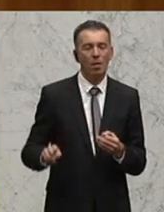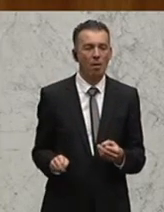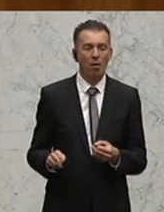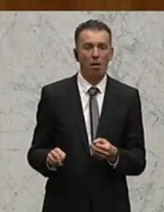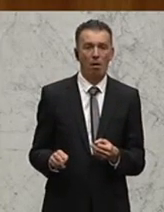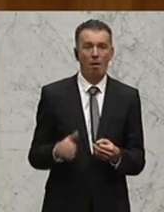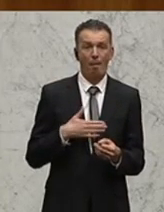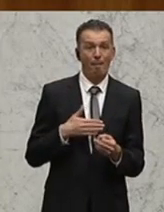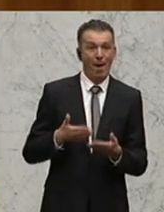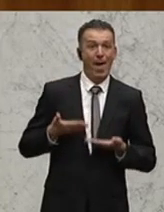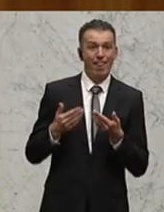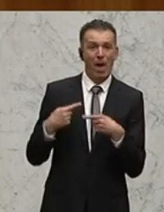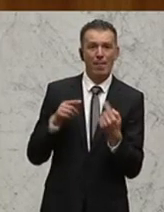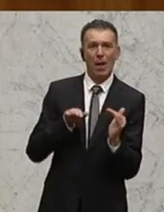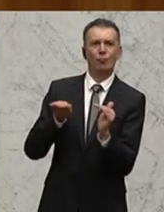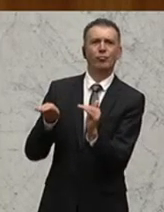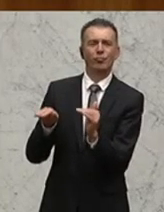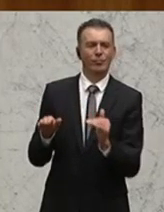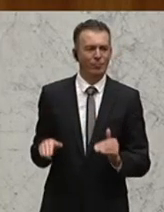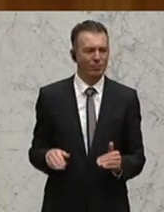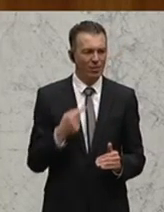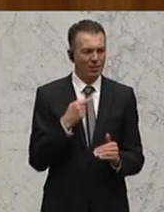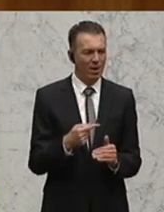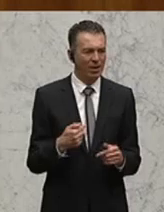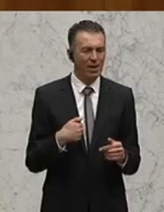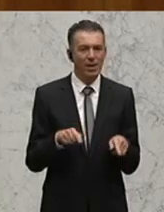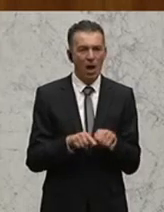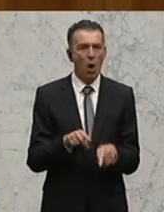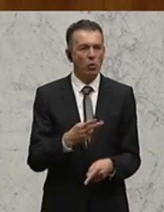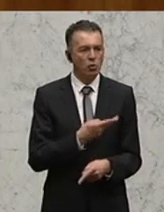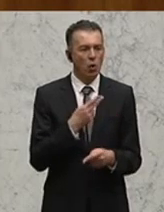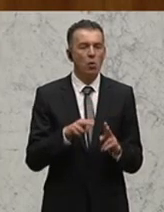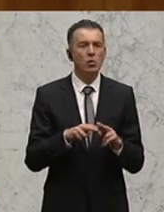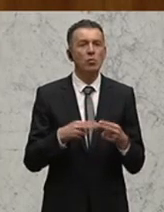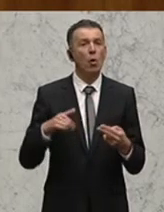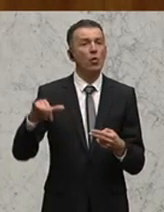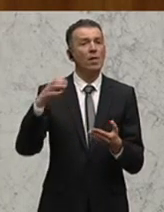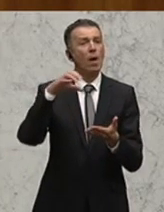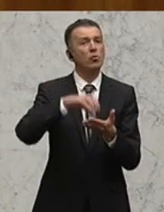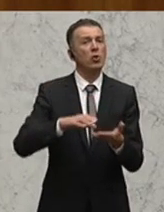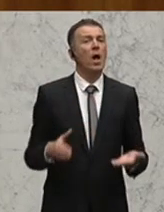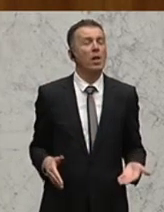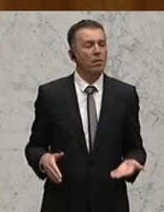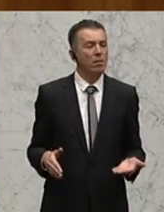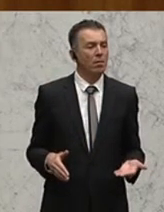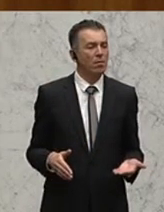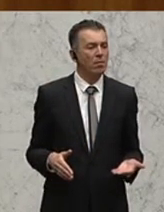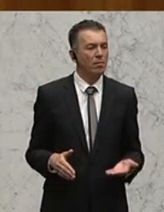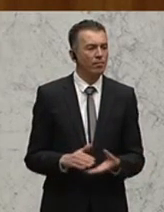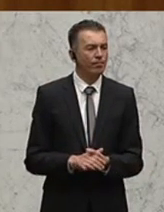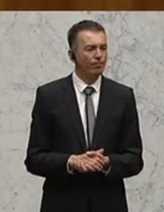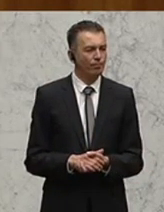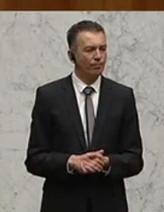kommen lassen. Aber ich sage Ihnen, ich bin genauso stolz auf unsere Bundeshauptstadt. Ich